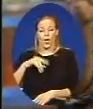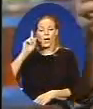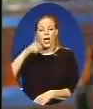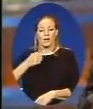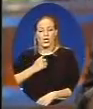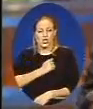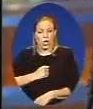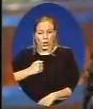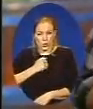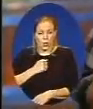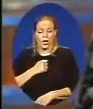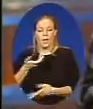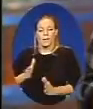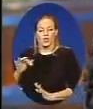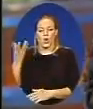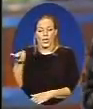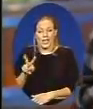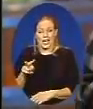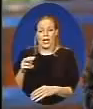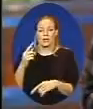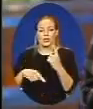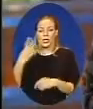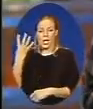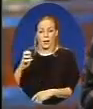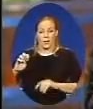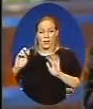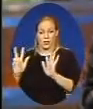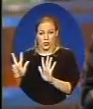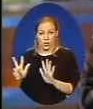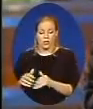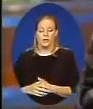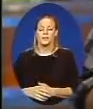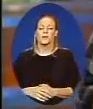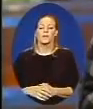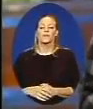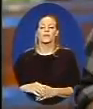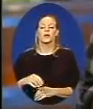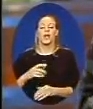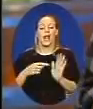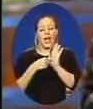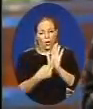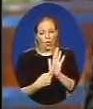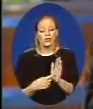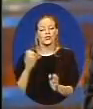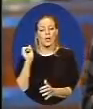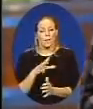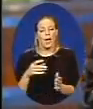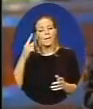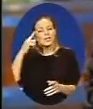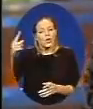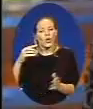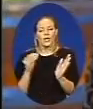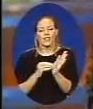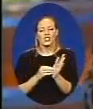שהבן שלו נהרג ב-48, כן להראות שזה בא מתוך אידיאולוגיה וצורך אמיתי, ומה